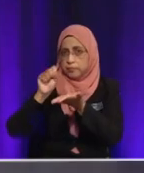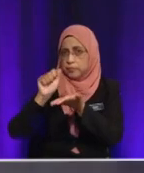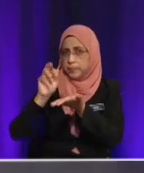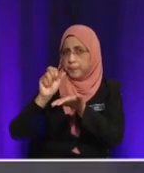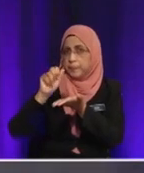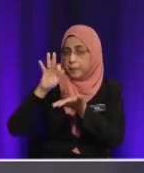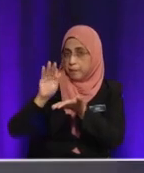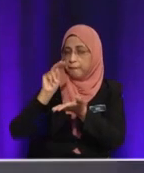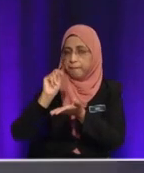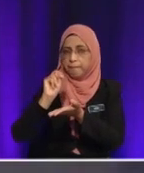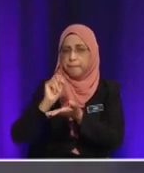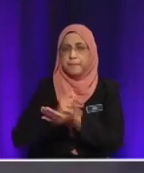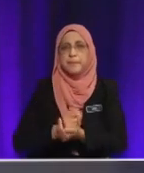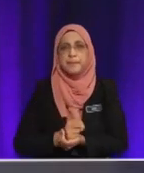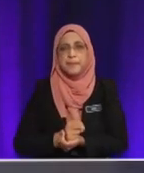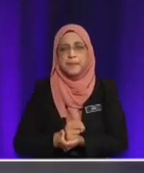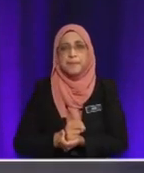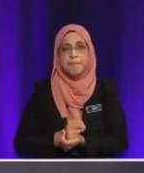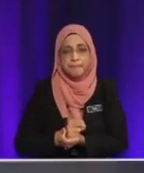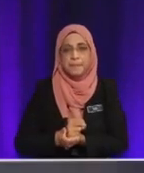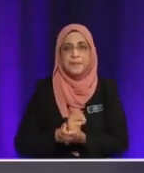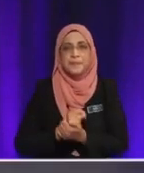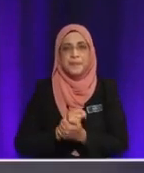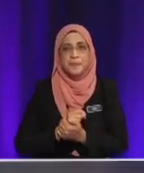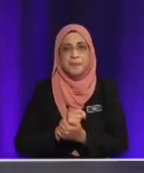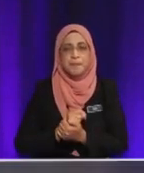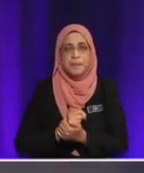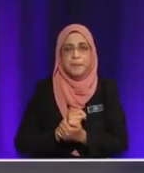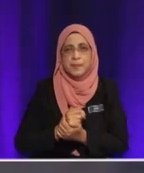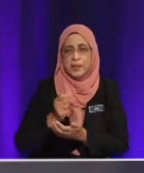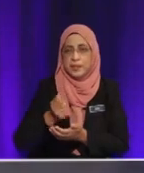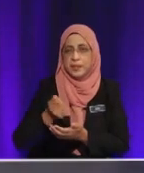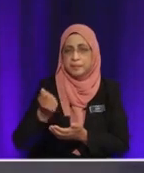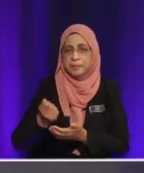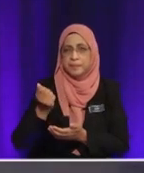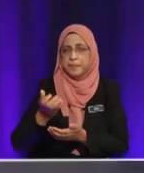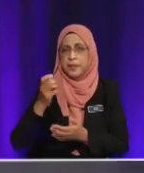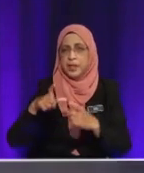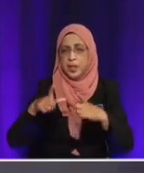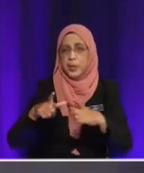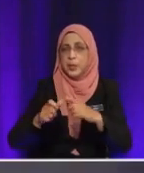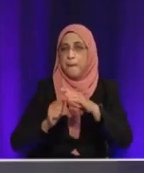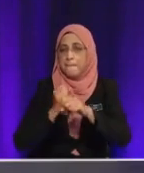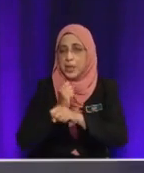akan belajar lagi lah nanti yang bahagian sini. Lebih lanjut. Okey, so ini alatan yang kita gunakan lah, iaitu kayu ataupun